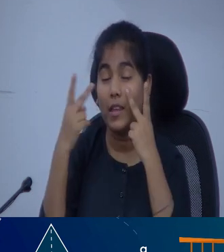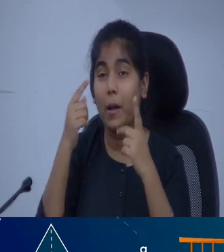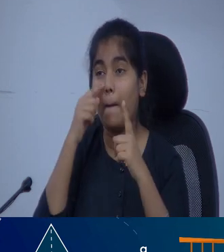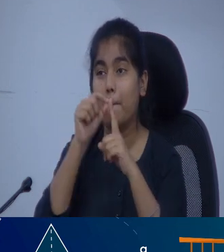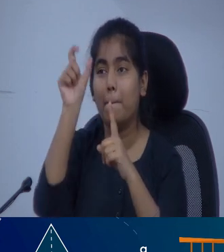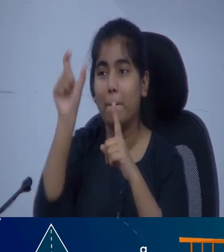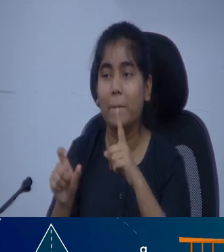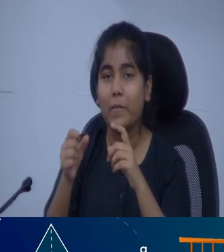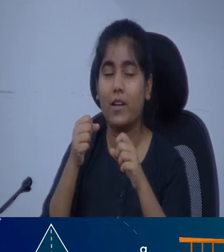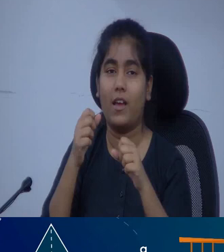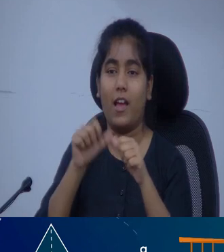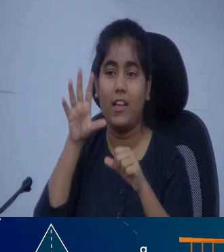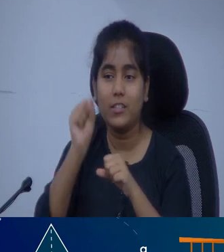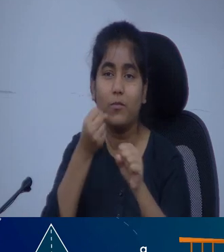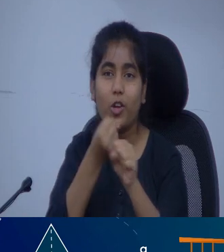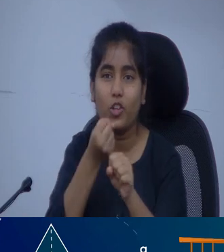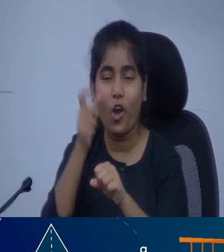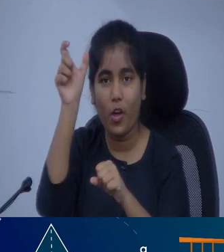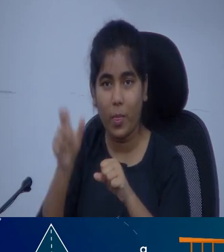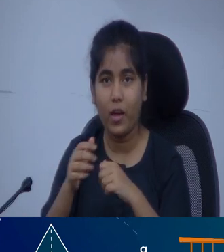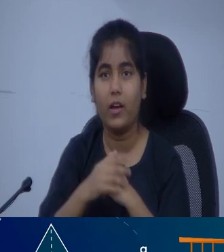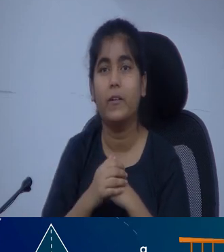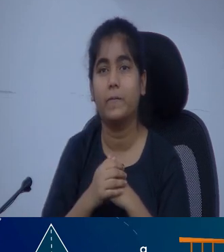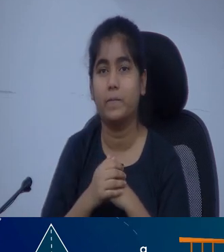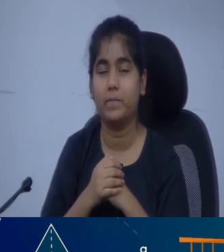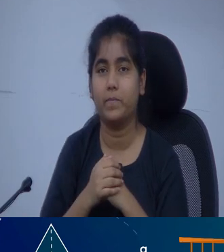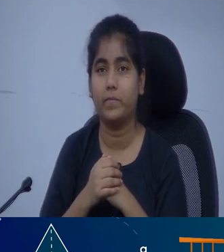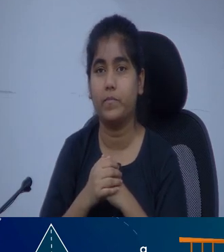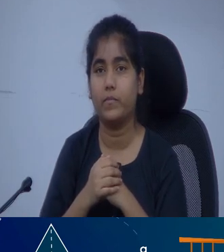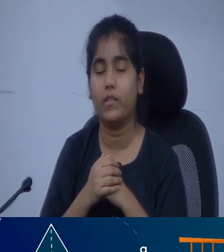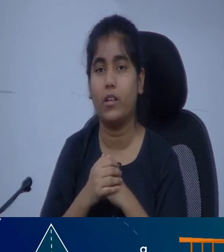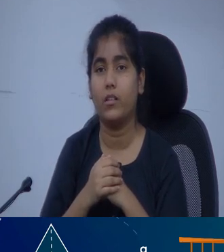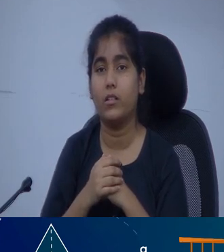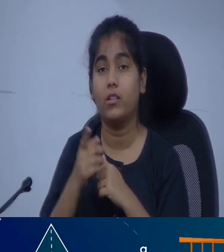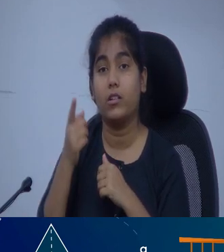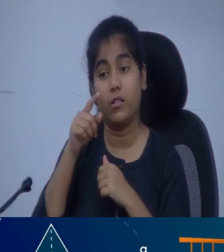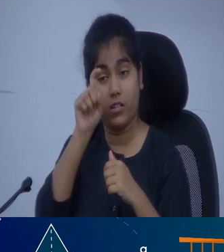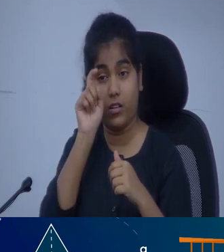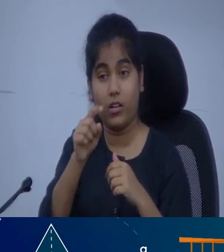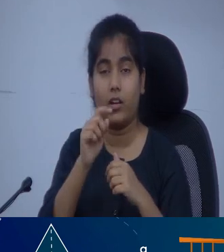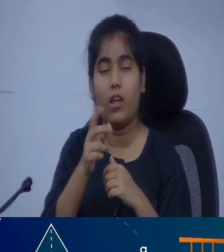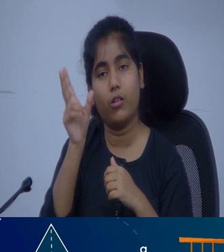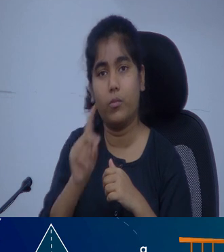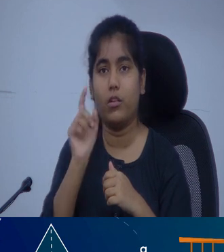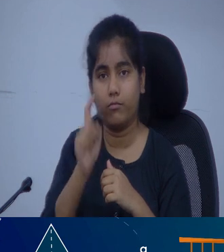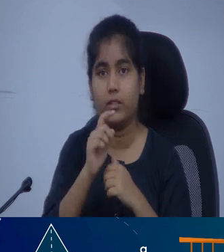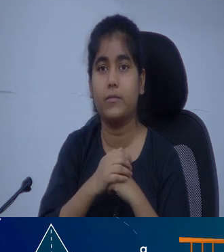का लोगो भी है वहाँ पर, जो आप देख पा रहे हैं कि प्रिया सुगम्यता योद्धा